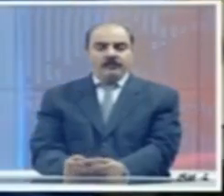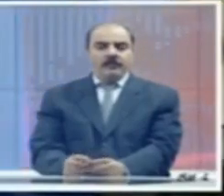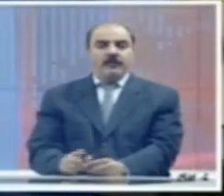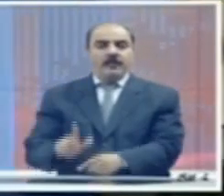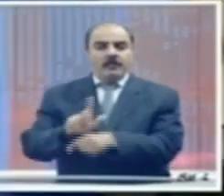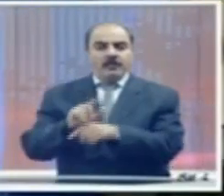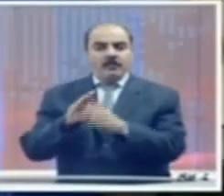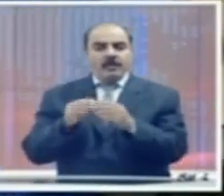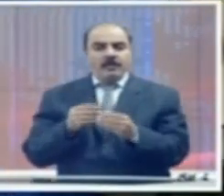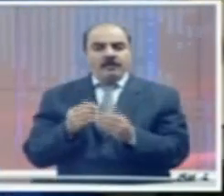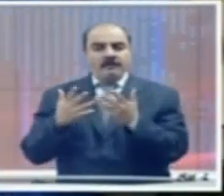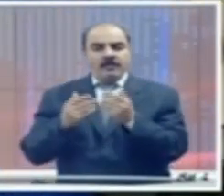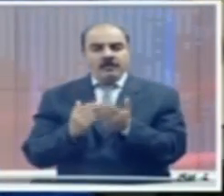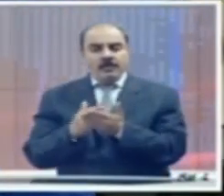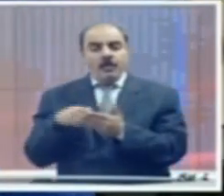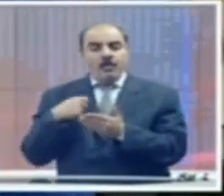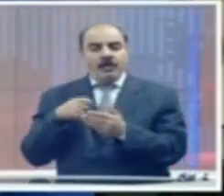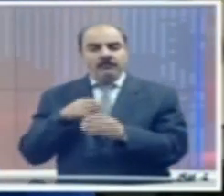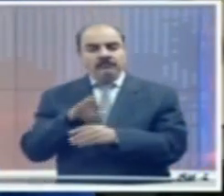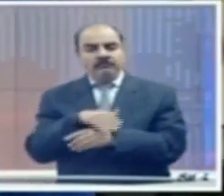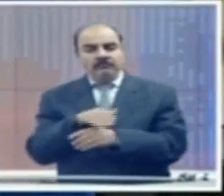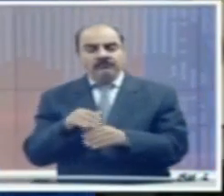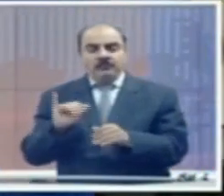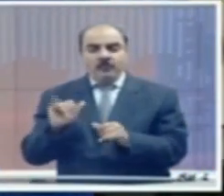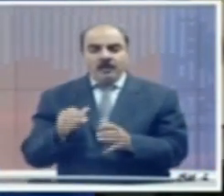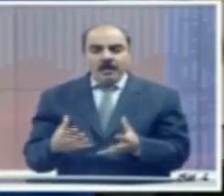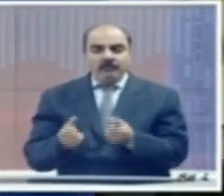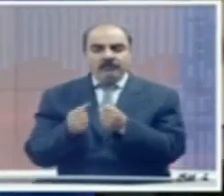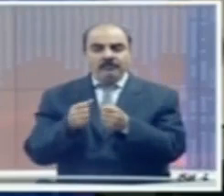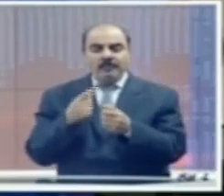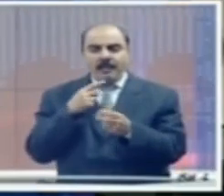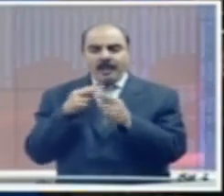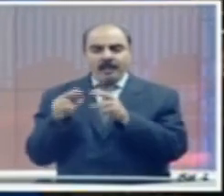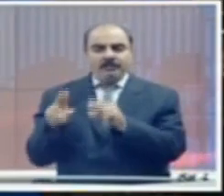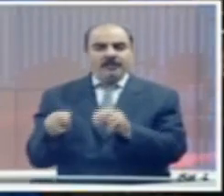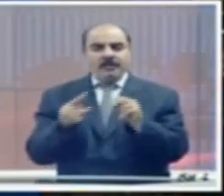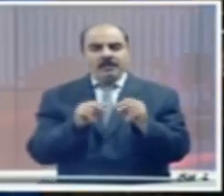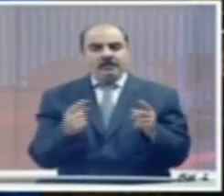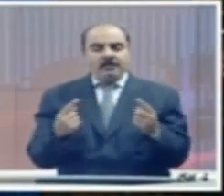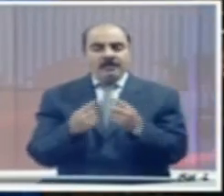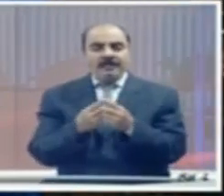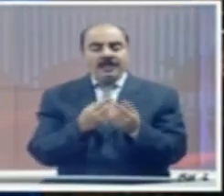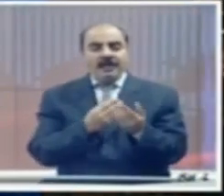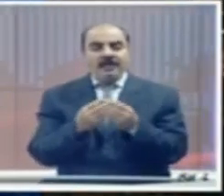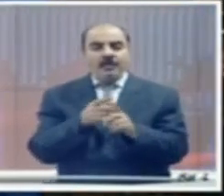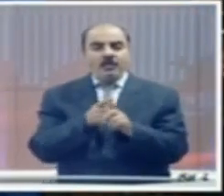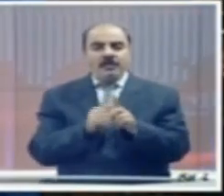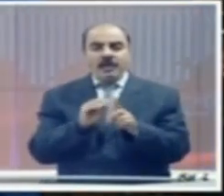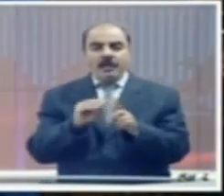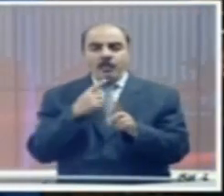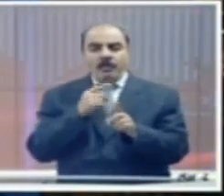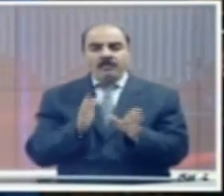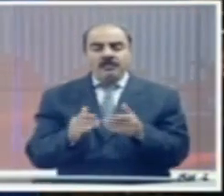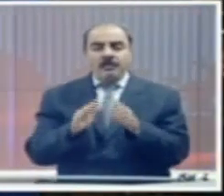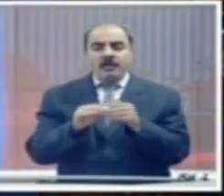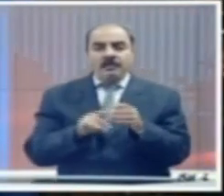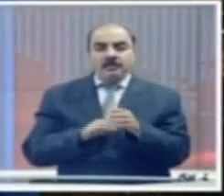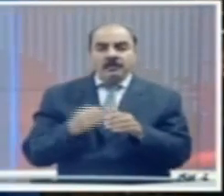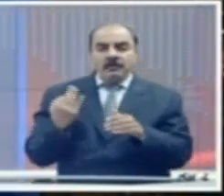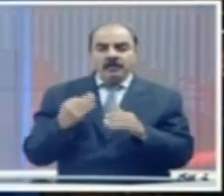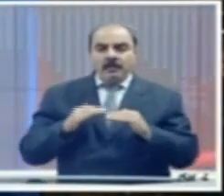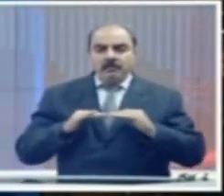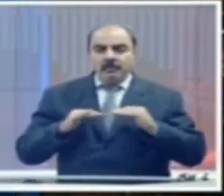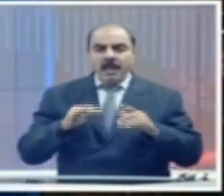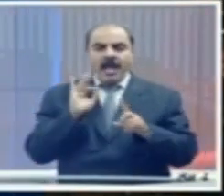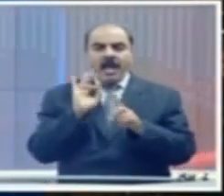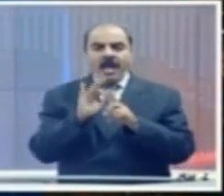في قمة مصر الاقتصادية، وزيرة التخطيط تؤكد في كلمة نيابة عن رئيس الوزراء أن صندوق مصر